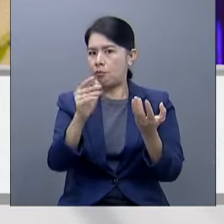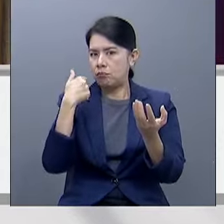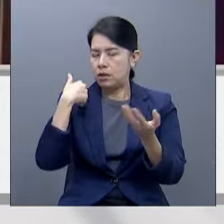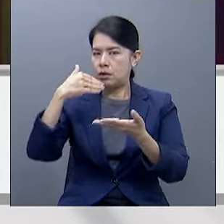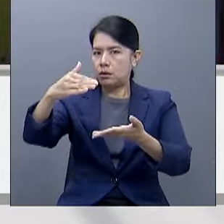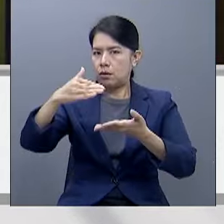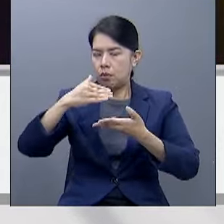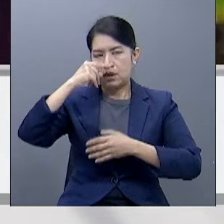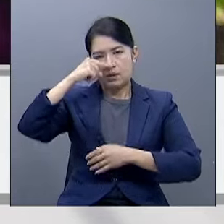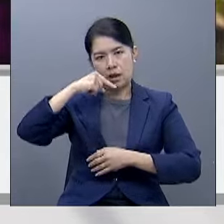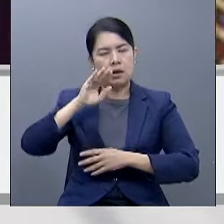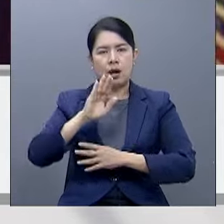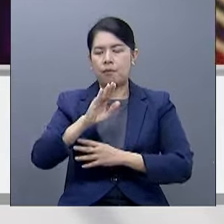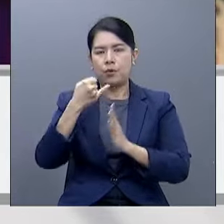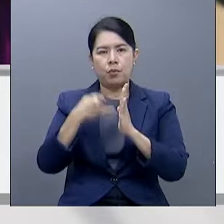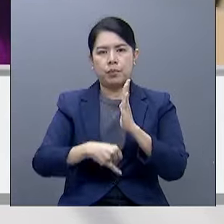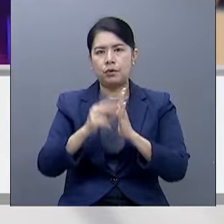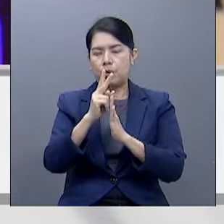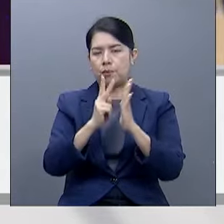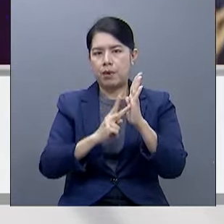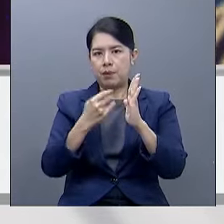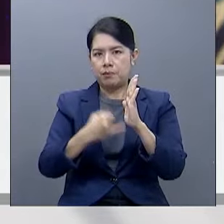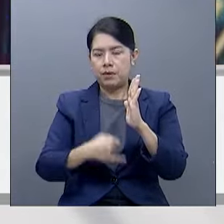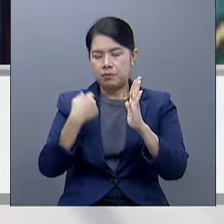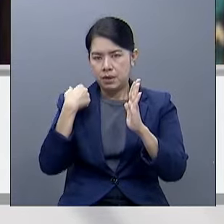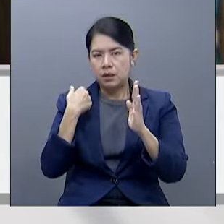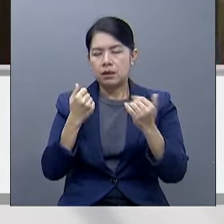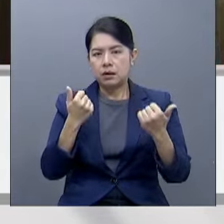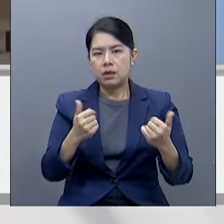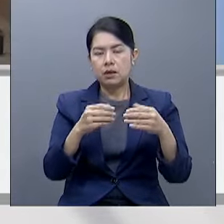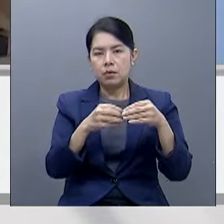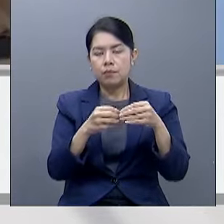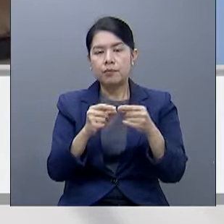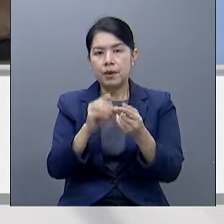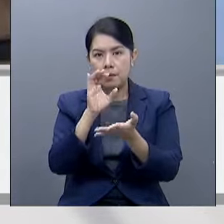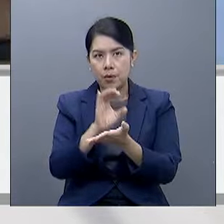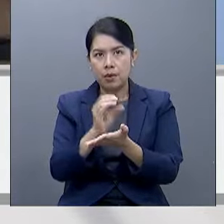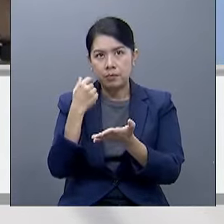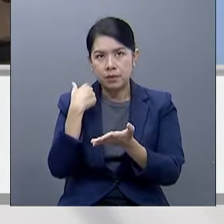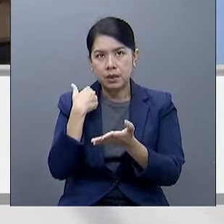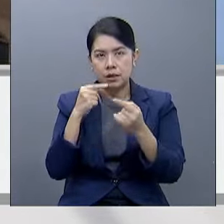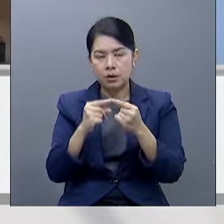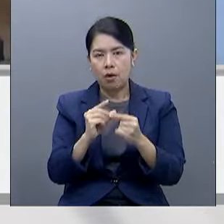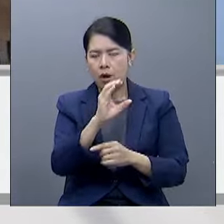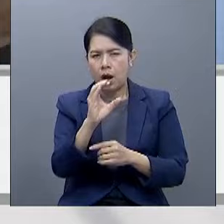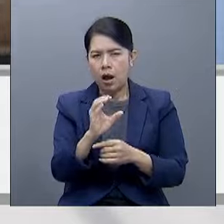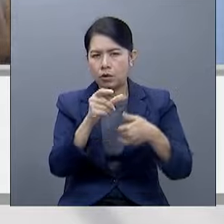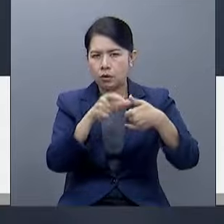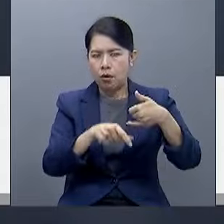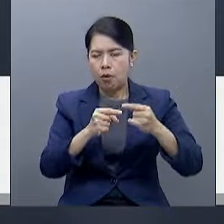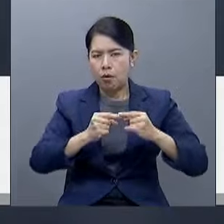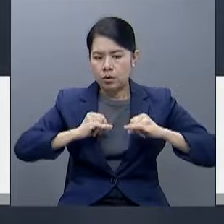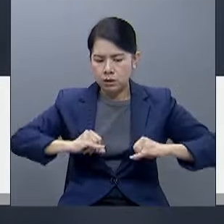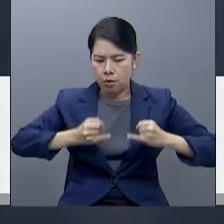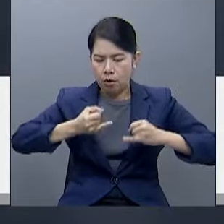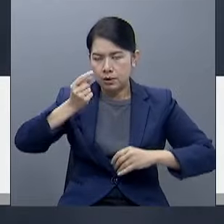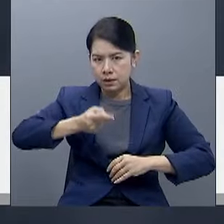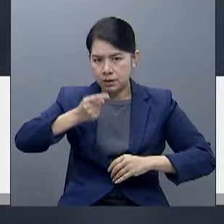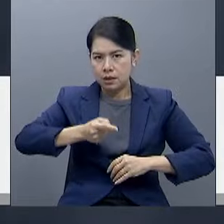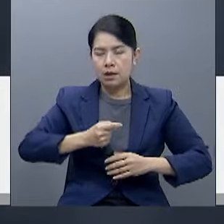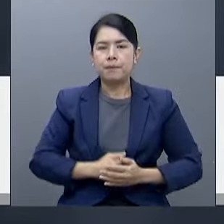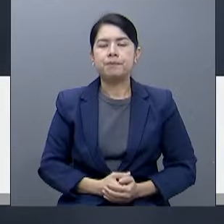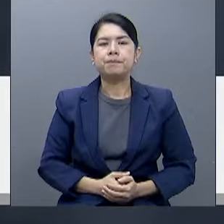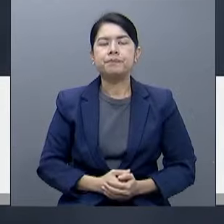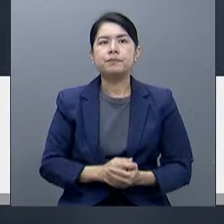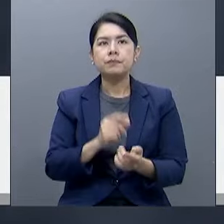ราชอาณาจักรซึ่งตอนนี้ตำรวจก็อยู่ระหว่างการขยายผลเพื่อที่จะหาเจ้าของสินค้าตัวจริงค่ะอีกเพจนึงที่เรา